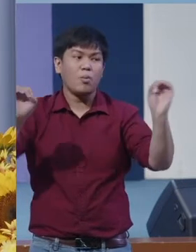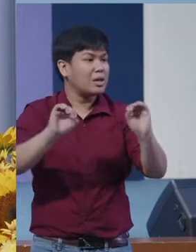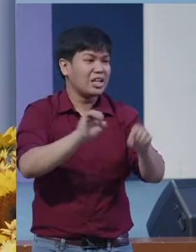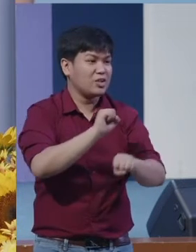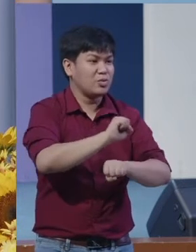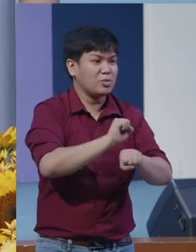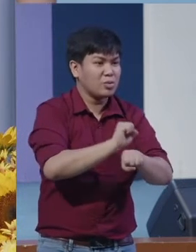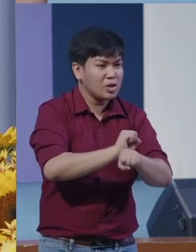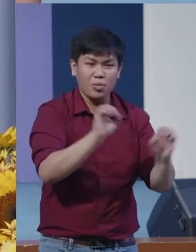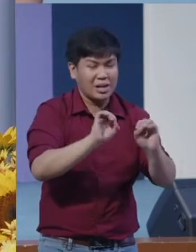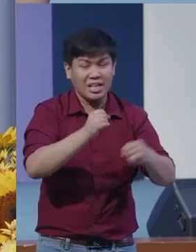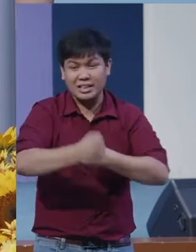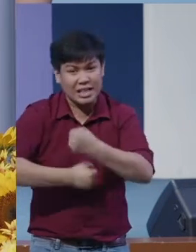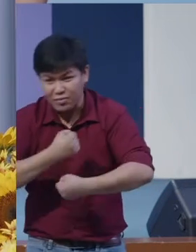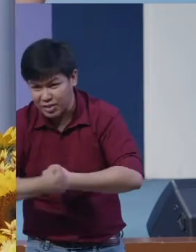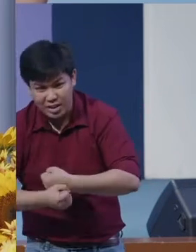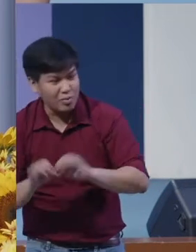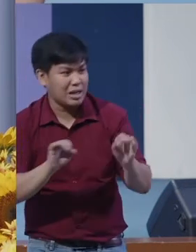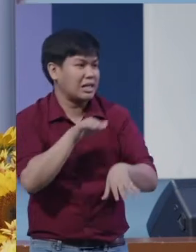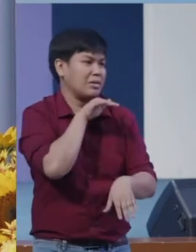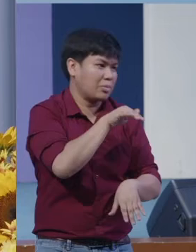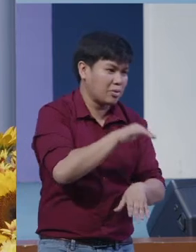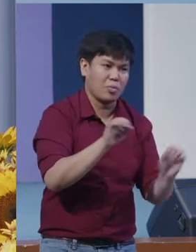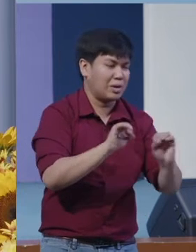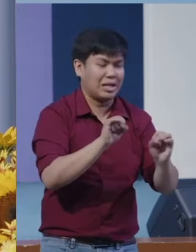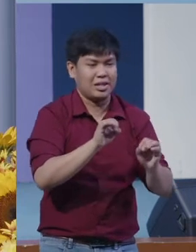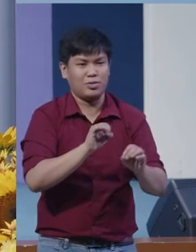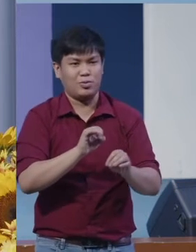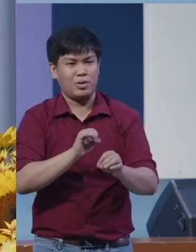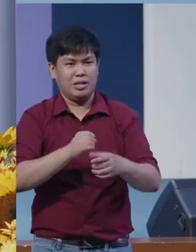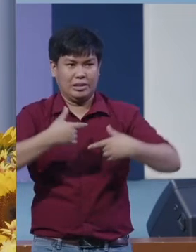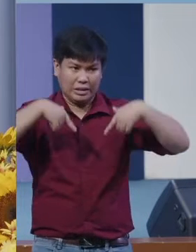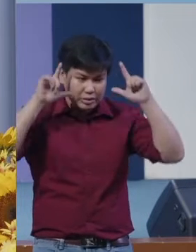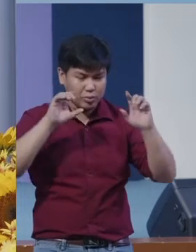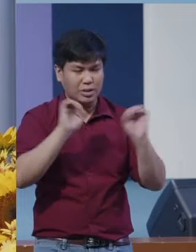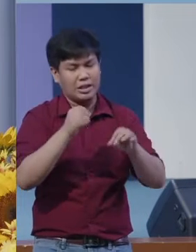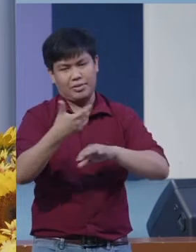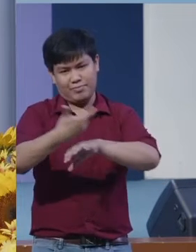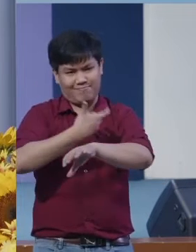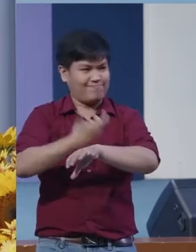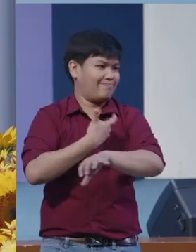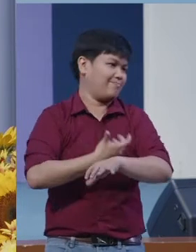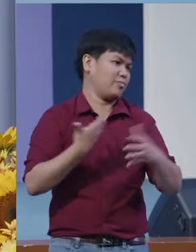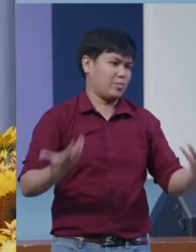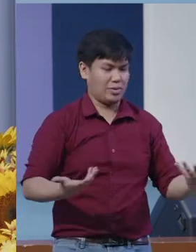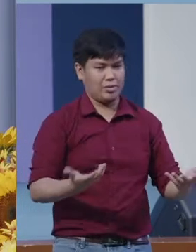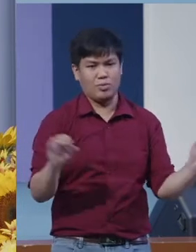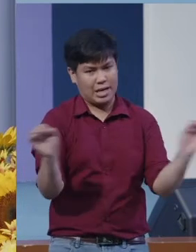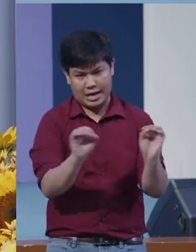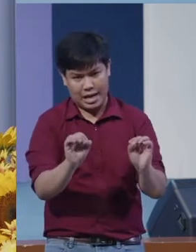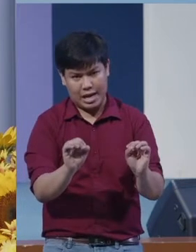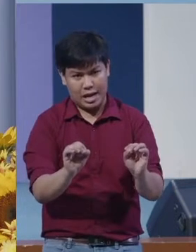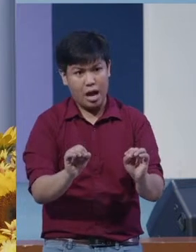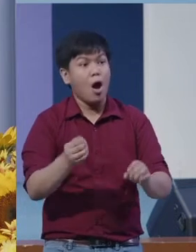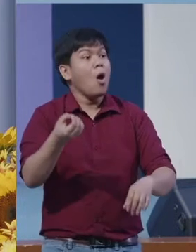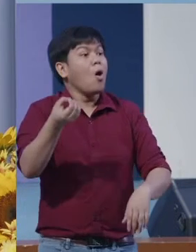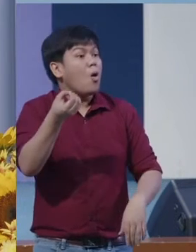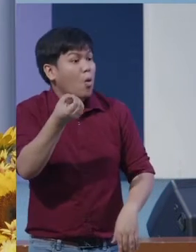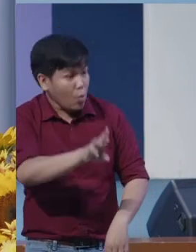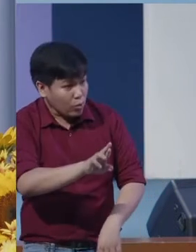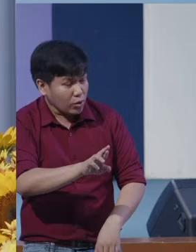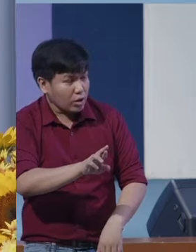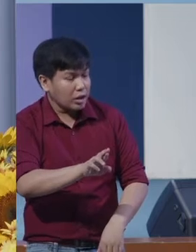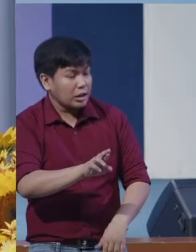sa kalwalatian. O di kaya, yung pagdating ng Panginoon para sa rapture of the church.